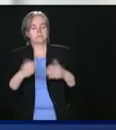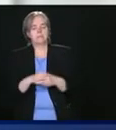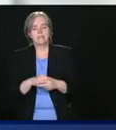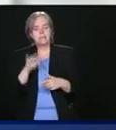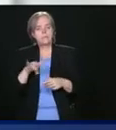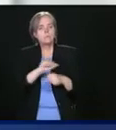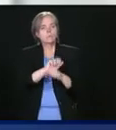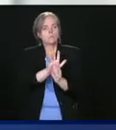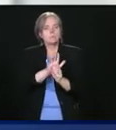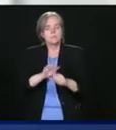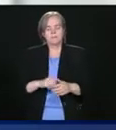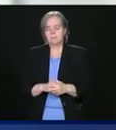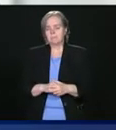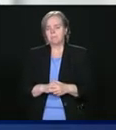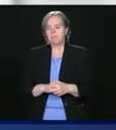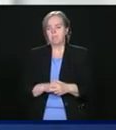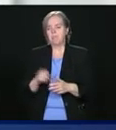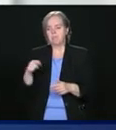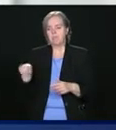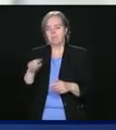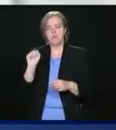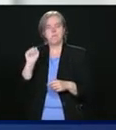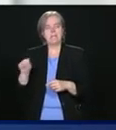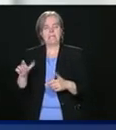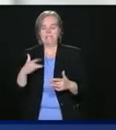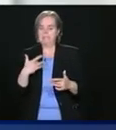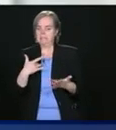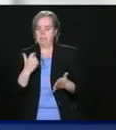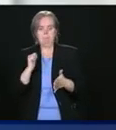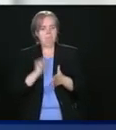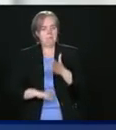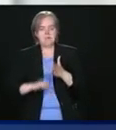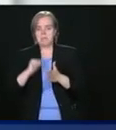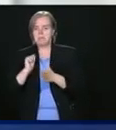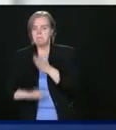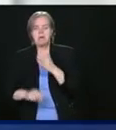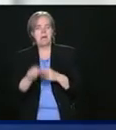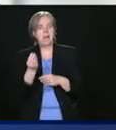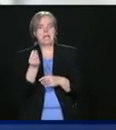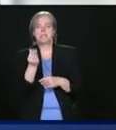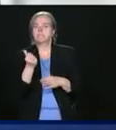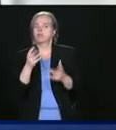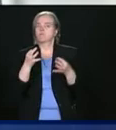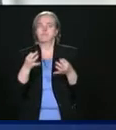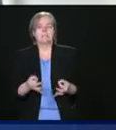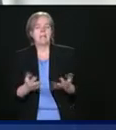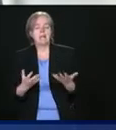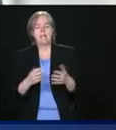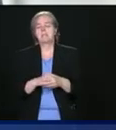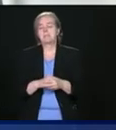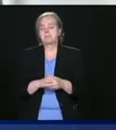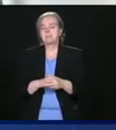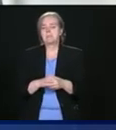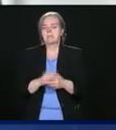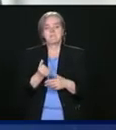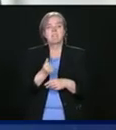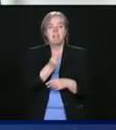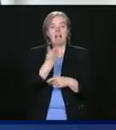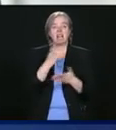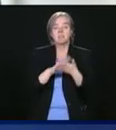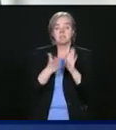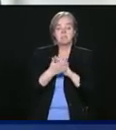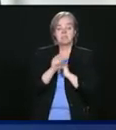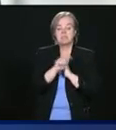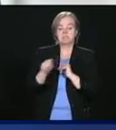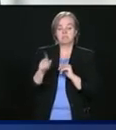craignent de voir leur endettement exploser avec les programmes qui sont présentés. Il y a plusieurs